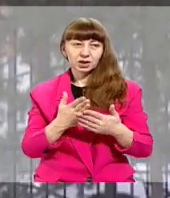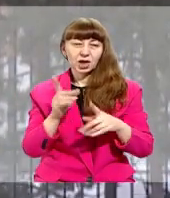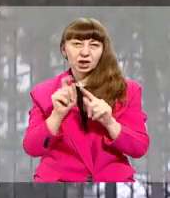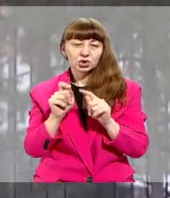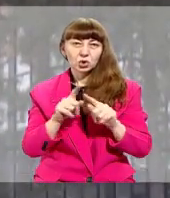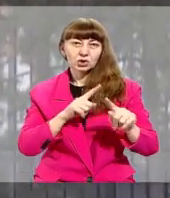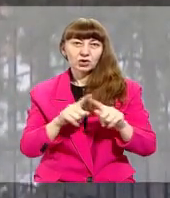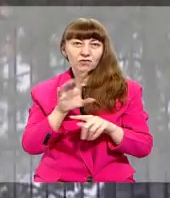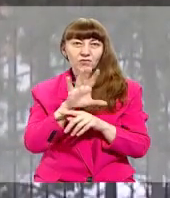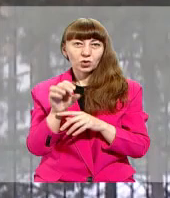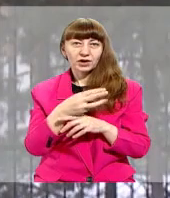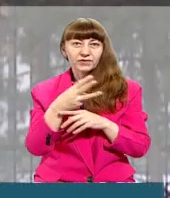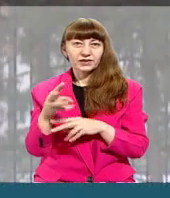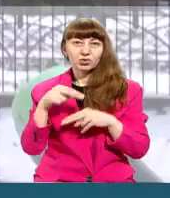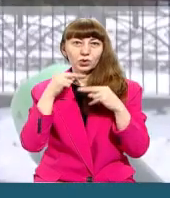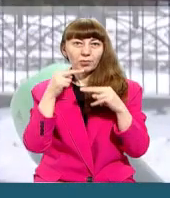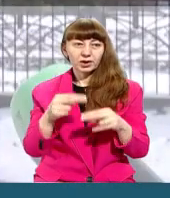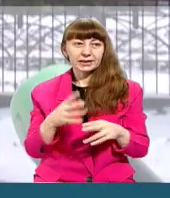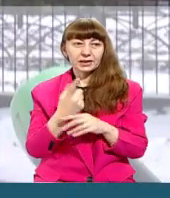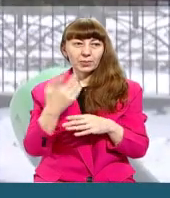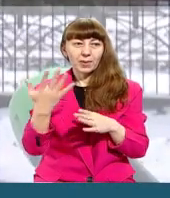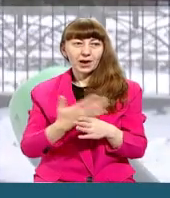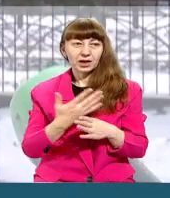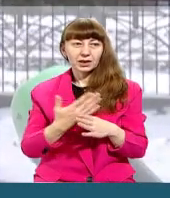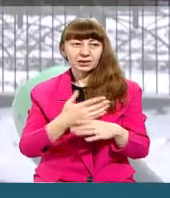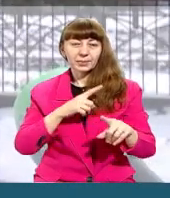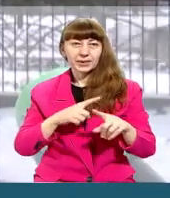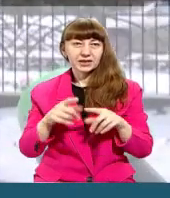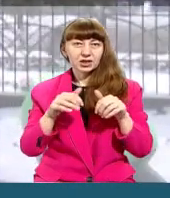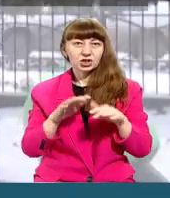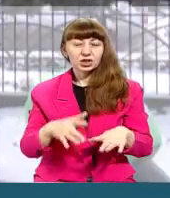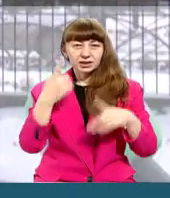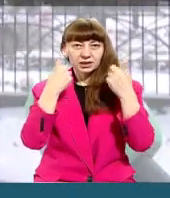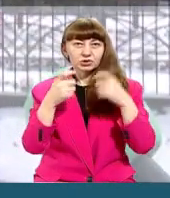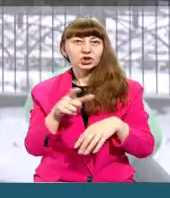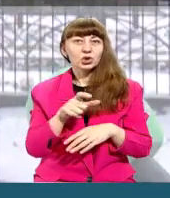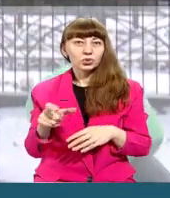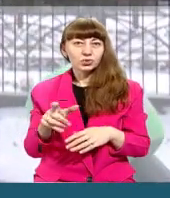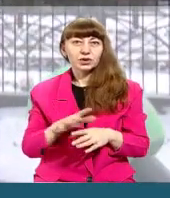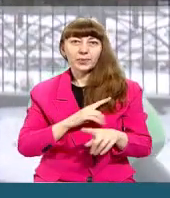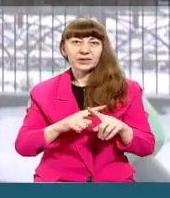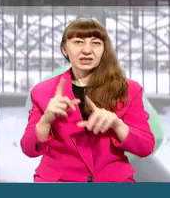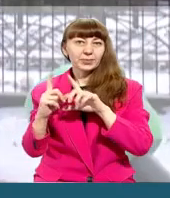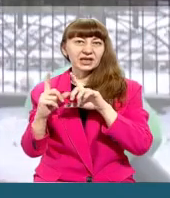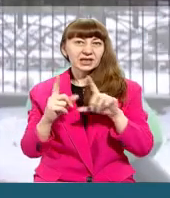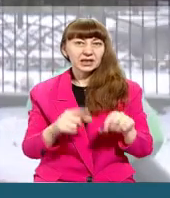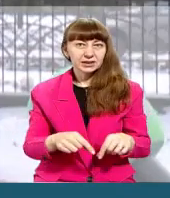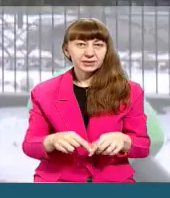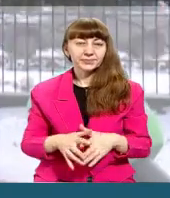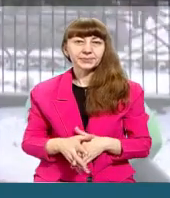скоростного режима, фото и видеофиксация скоростного режима. Это позволяет нам экстренно реагировать на сообщения граждан, быстрое прибытие, то